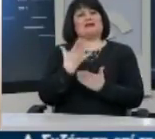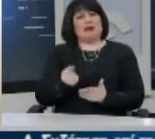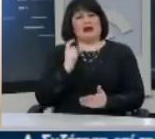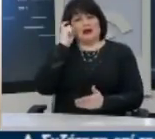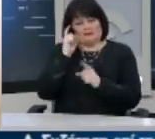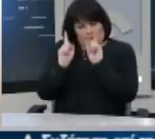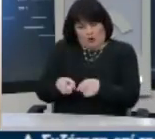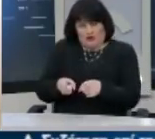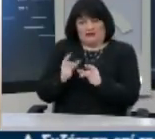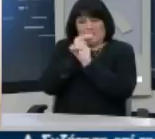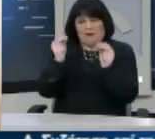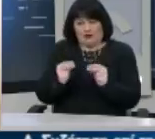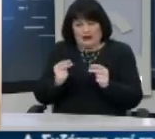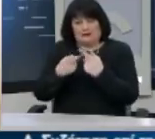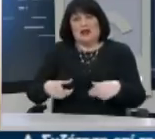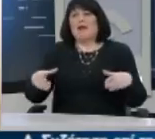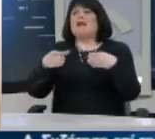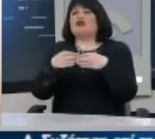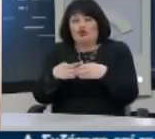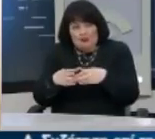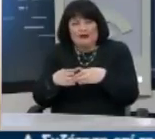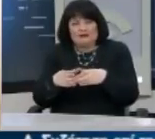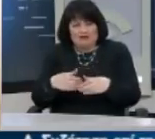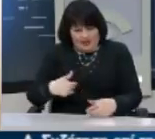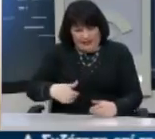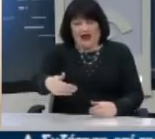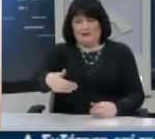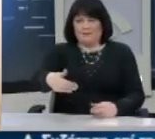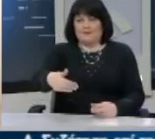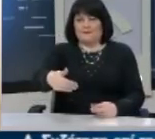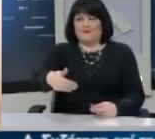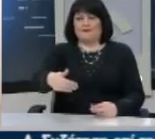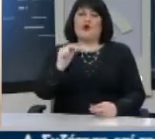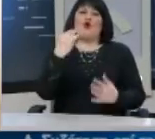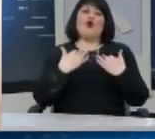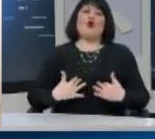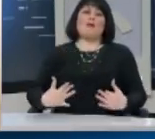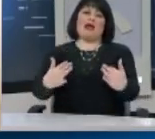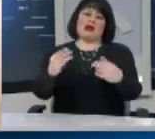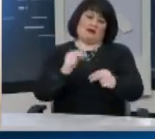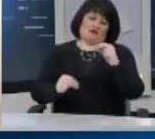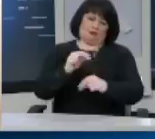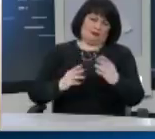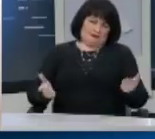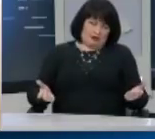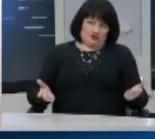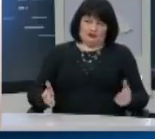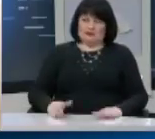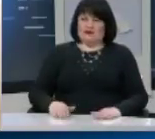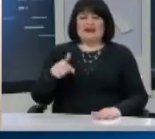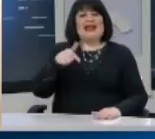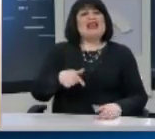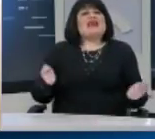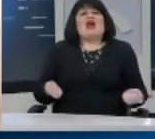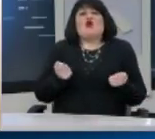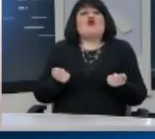πόρισμα της επιτροπής η οποία θα έρθει στην θα έρθει στην ολομέλεια αυτά είναι